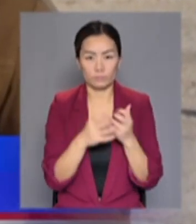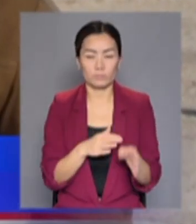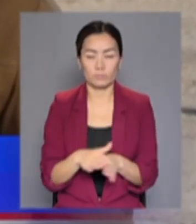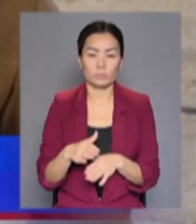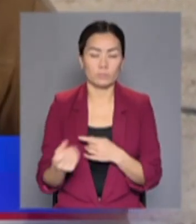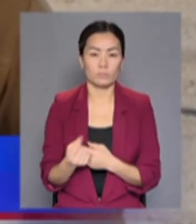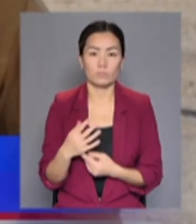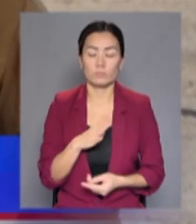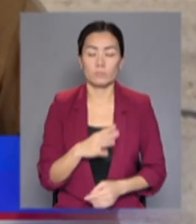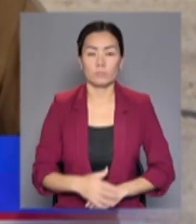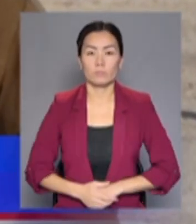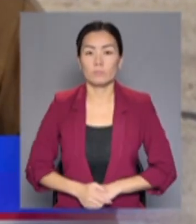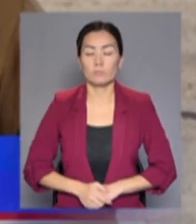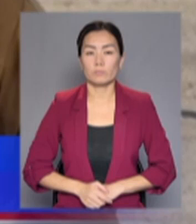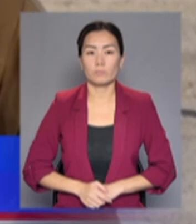выполнять данное мне задание.